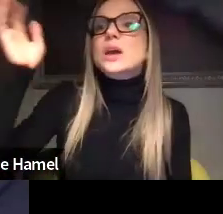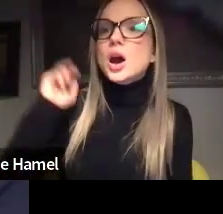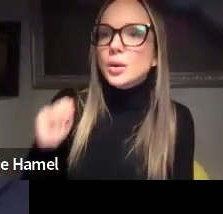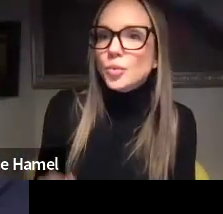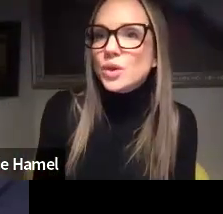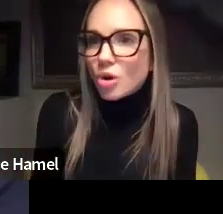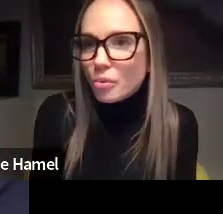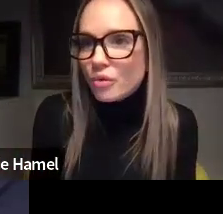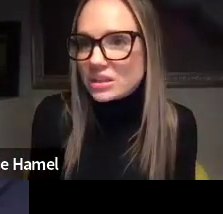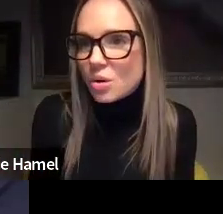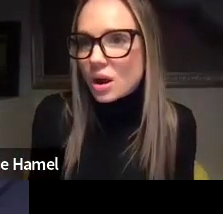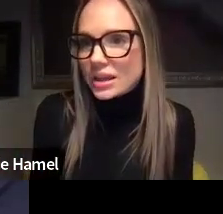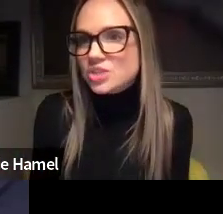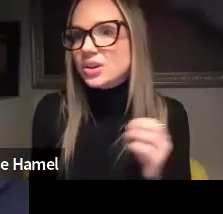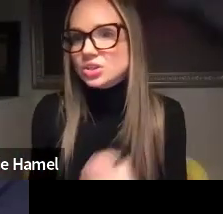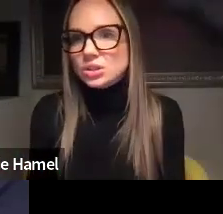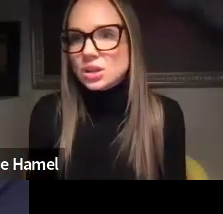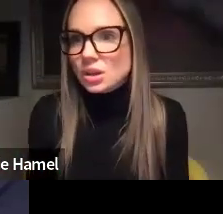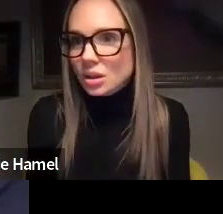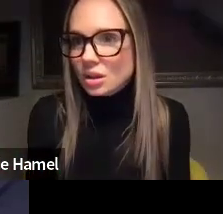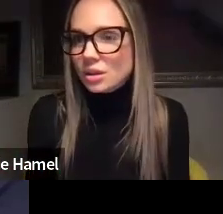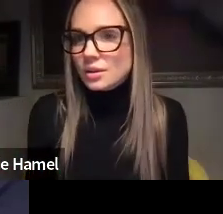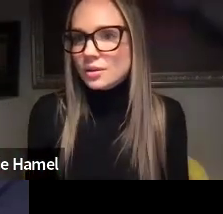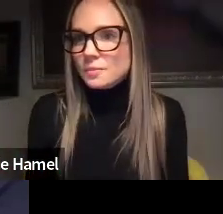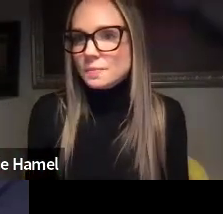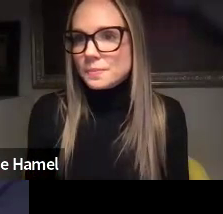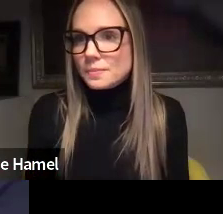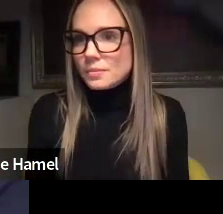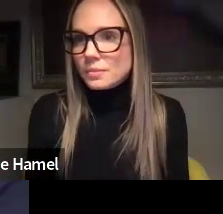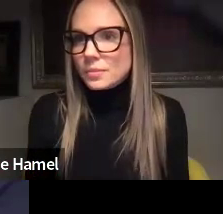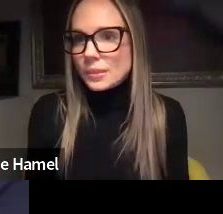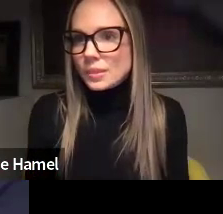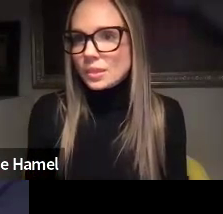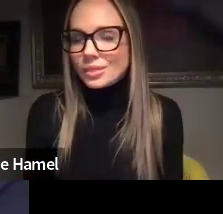revient, on se dit, ah oui, mon beau veston en lin, je vais le ressortir.